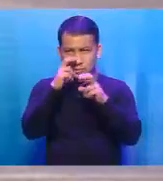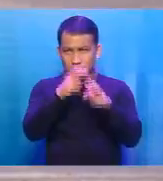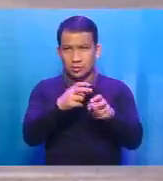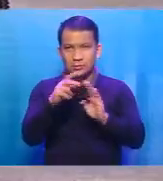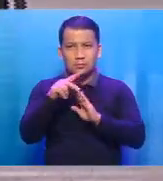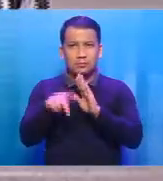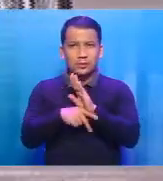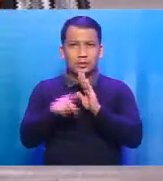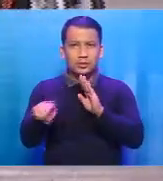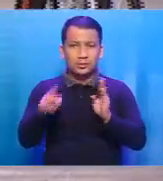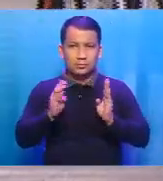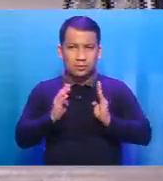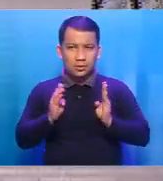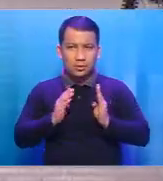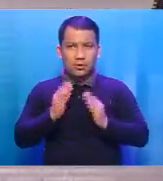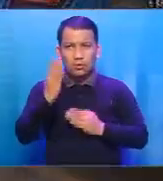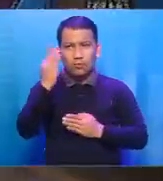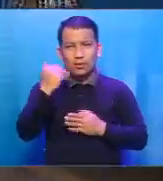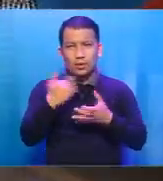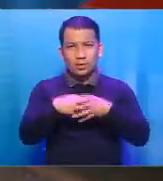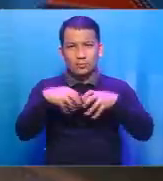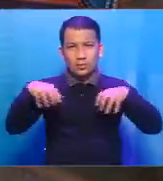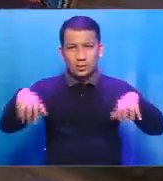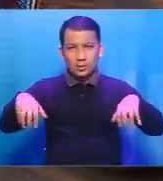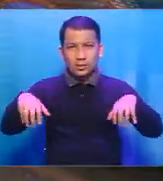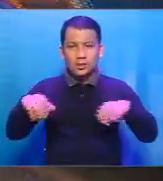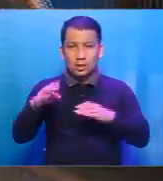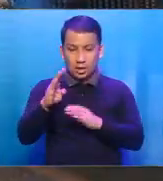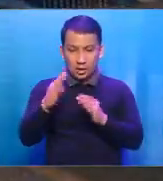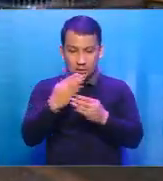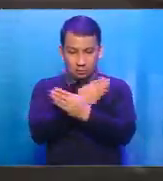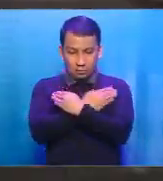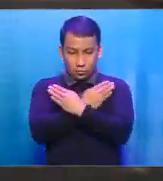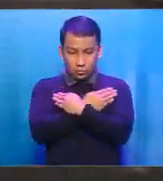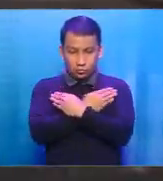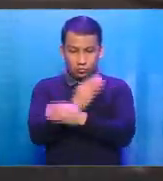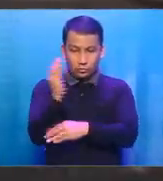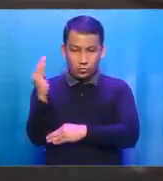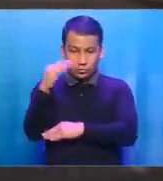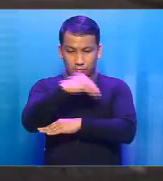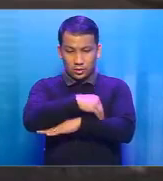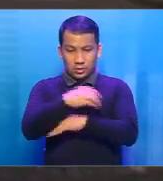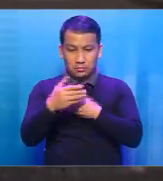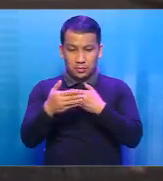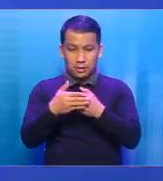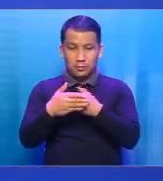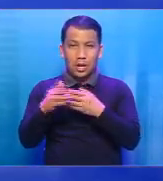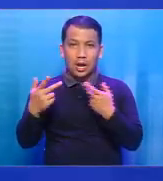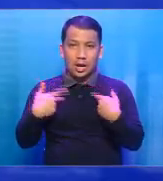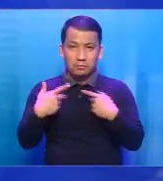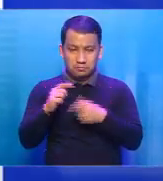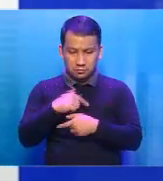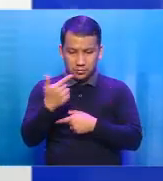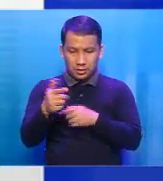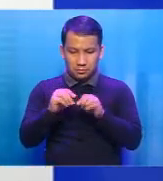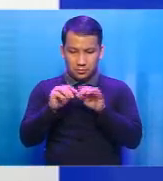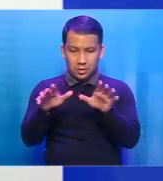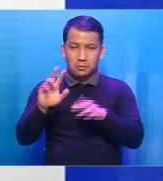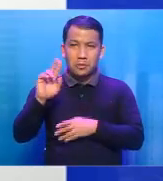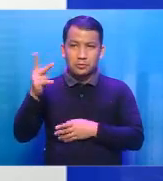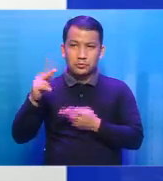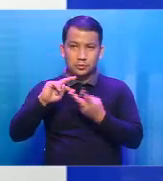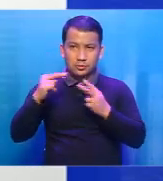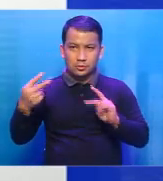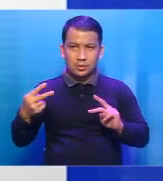ng protocol sa Baguio, lalo na't kalapit nila ang bontok kung saan may local transmission na ng UK variant. Nagpatubad na ng